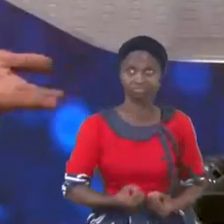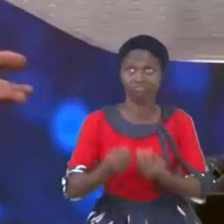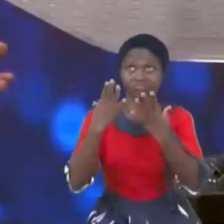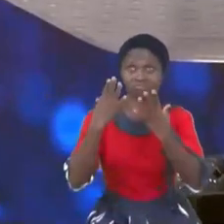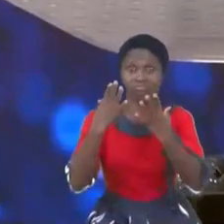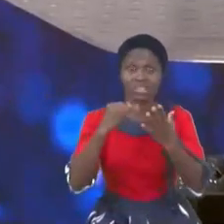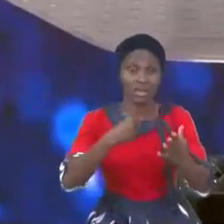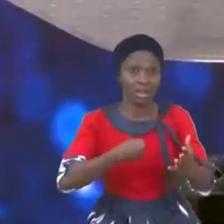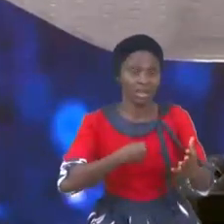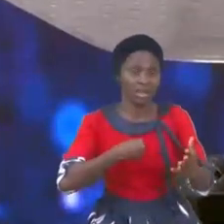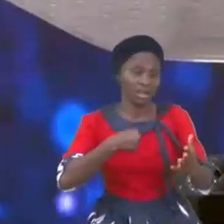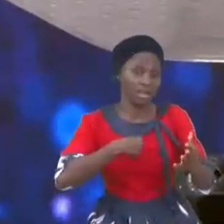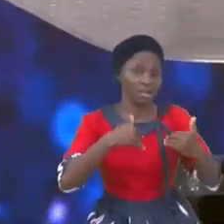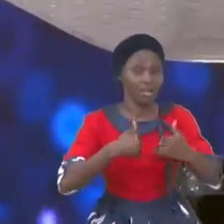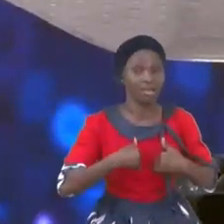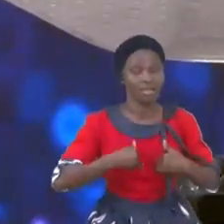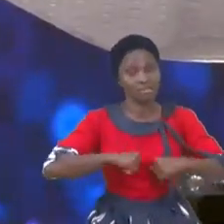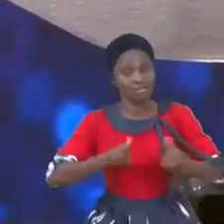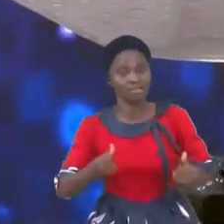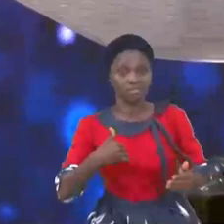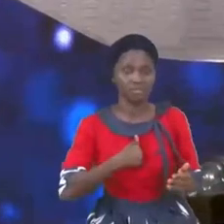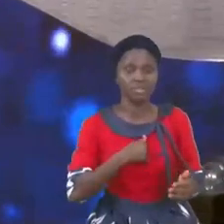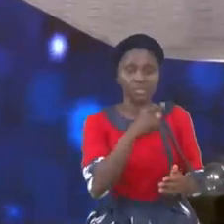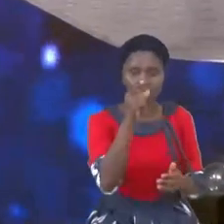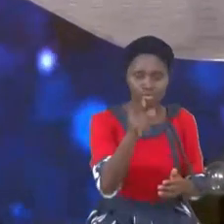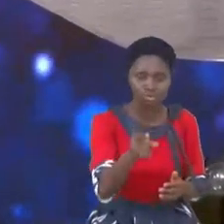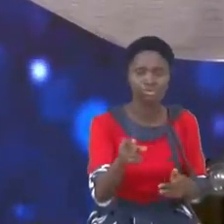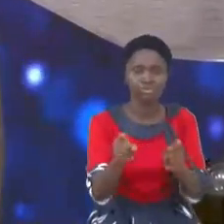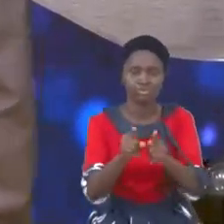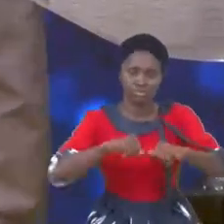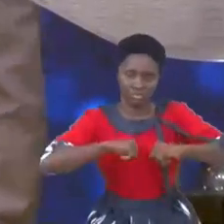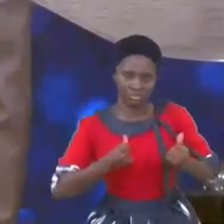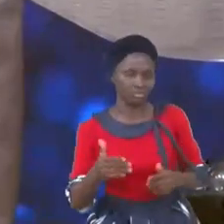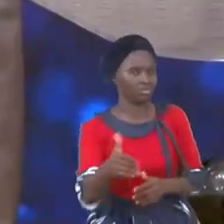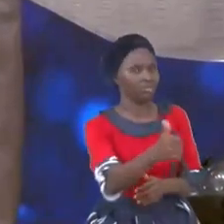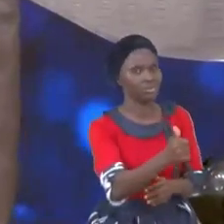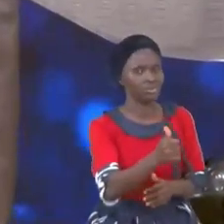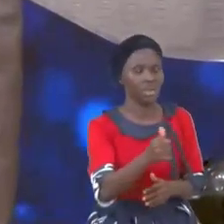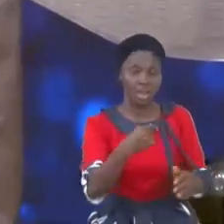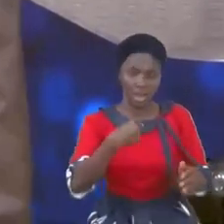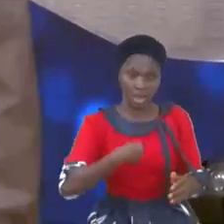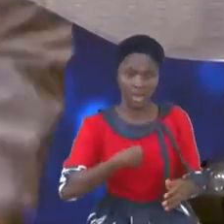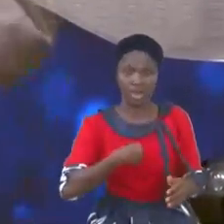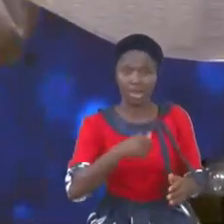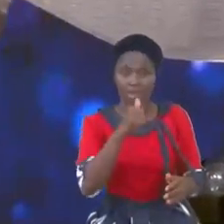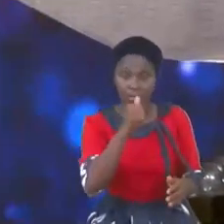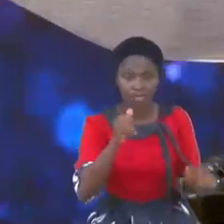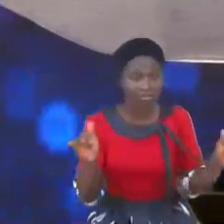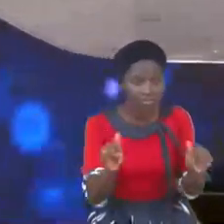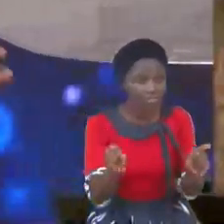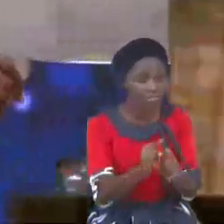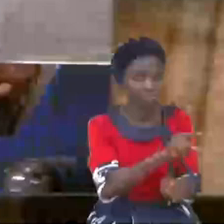j'ai renoncé à moi-même. Alors vous devez renoncer à vous-même et soyez comme moi. Et venez être comme